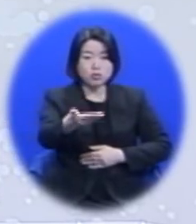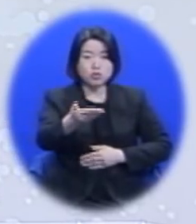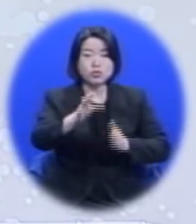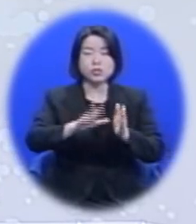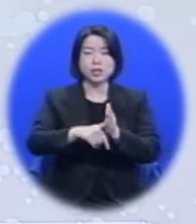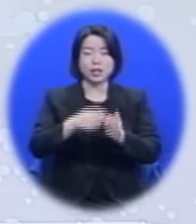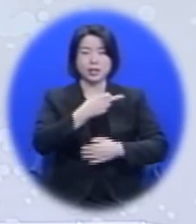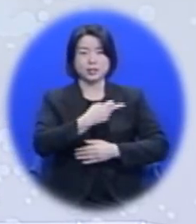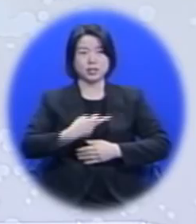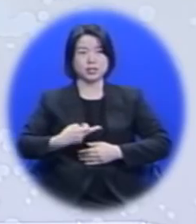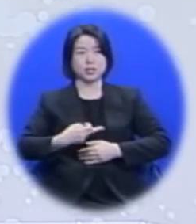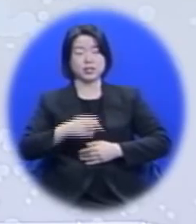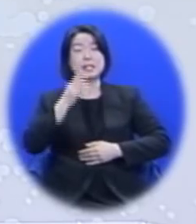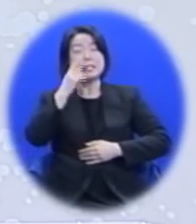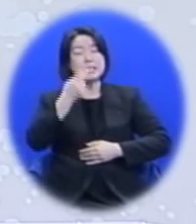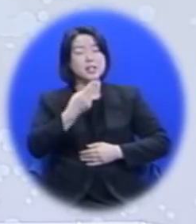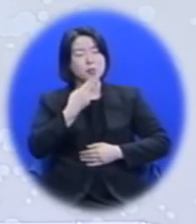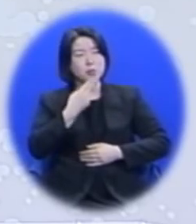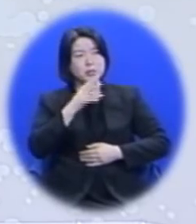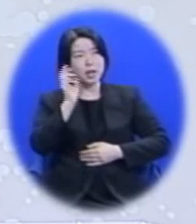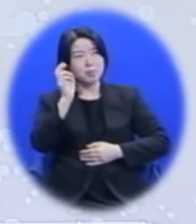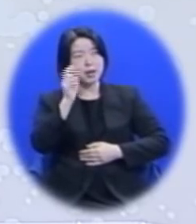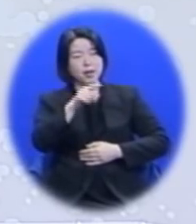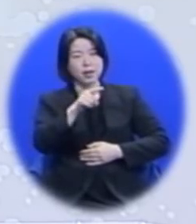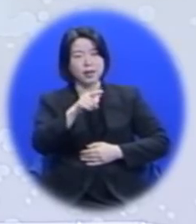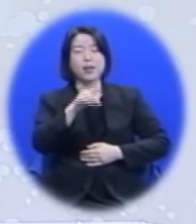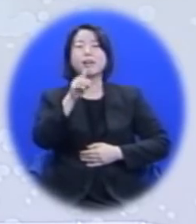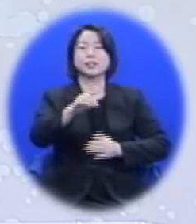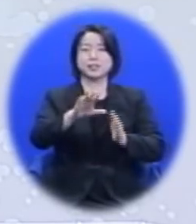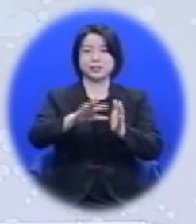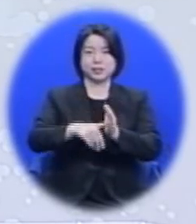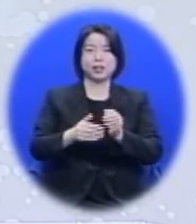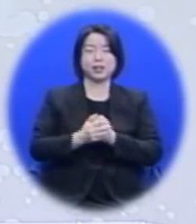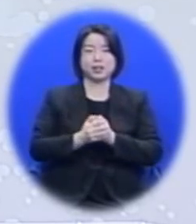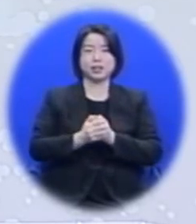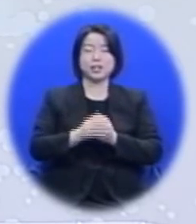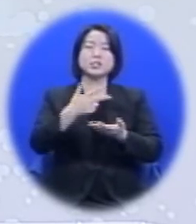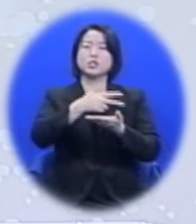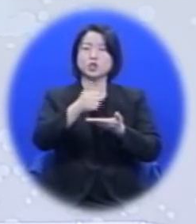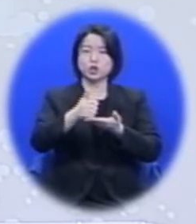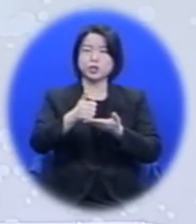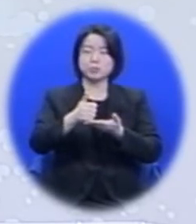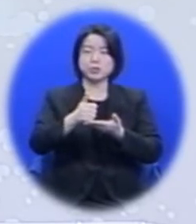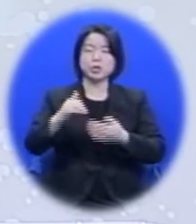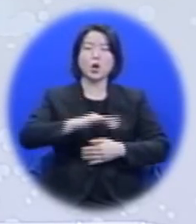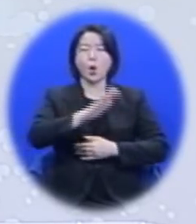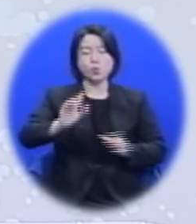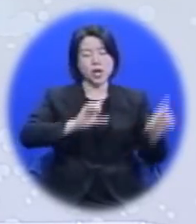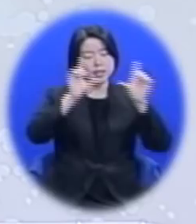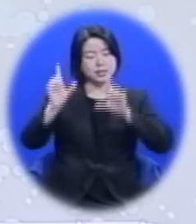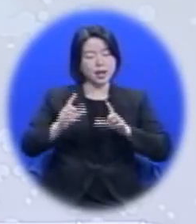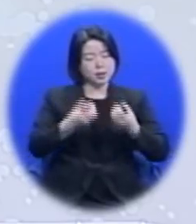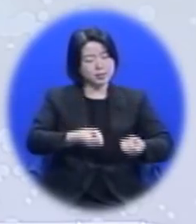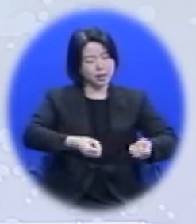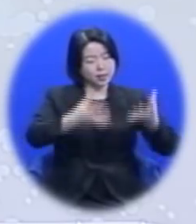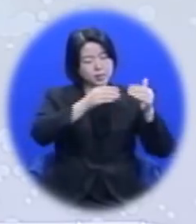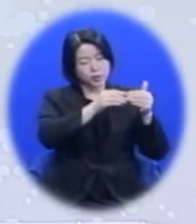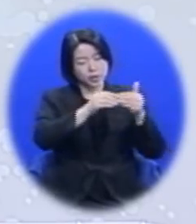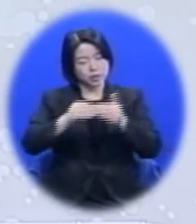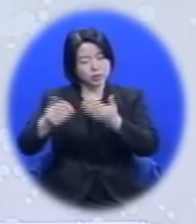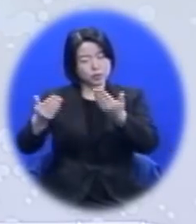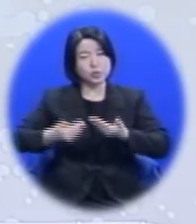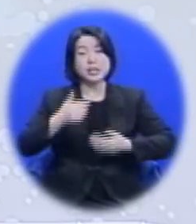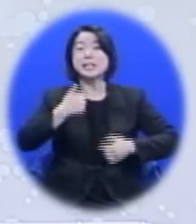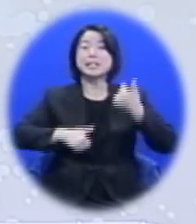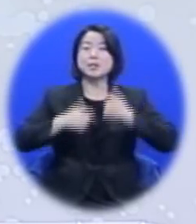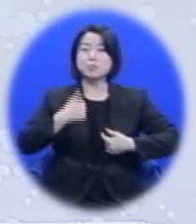아마 틀림없이 그랬을 거야. 근데 그때 그 주님은 우리의 삶을 잔치로 이끄신다고 하는,